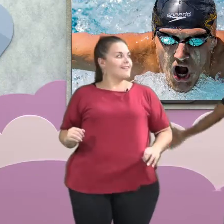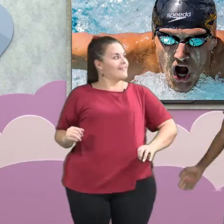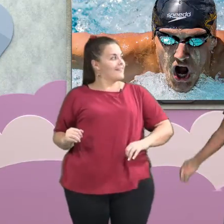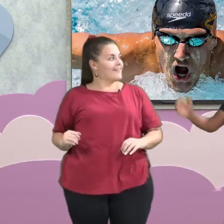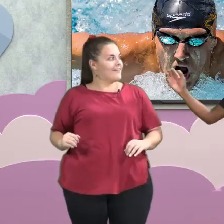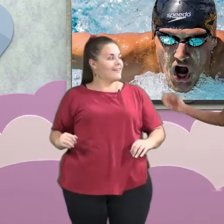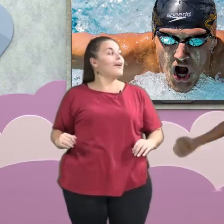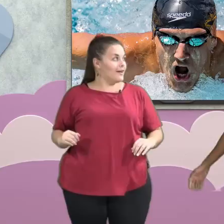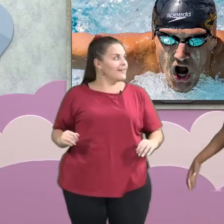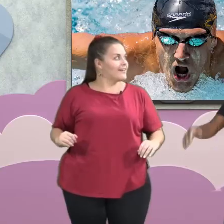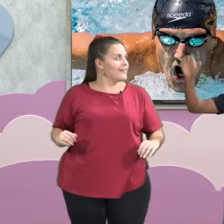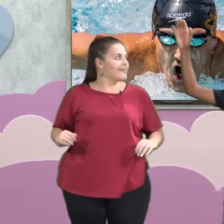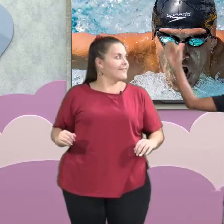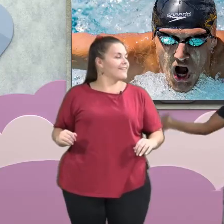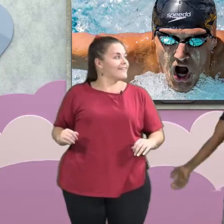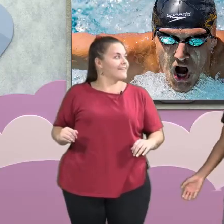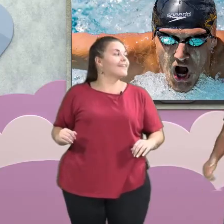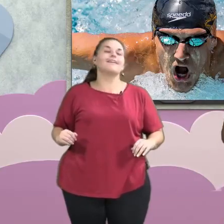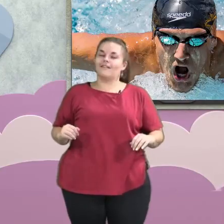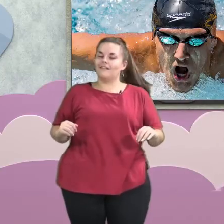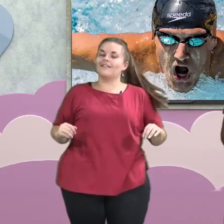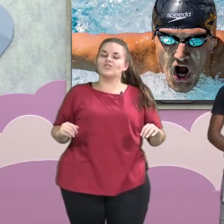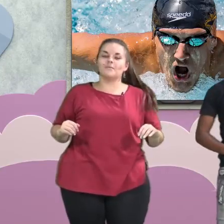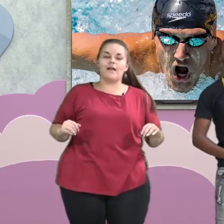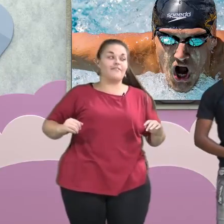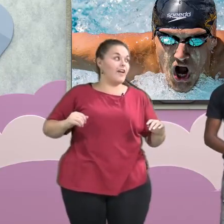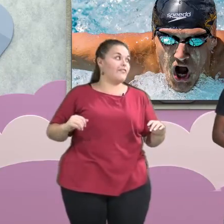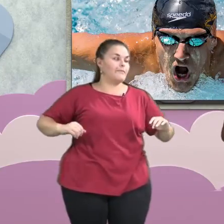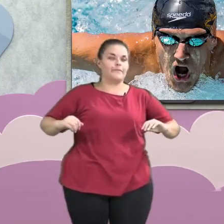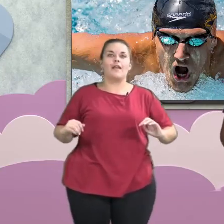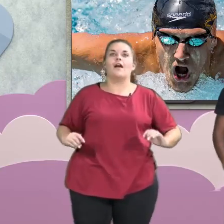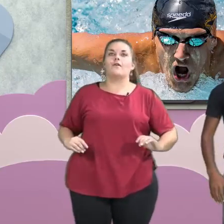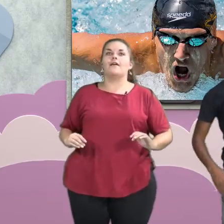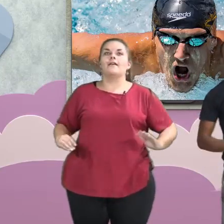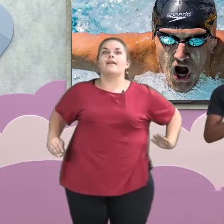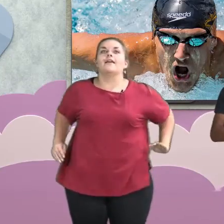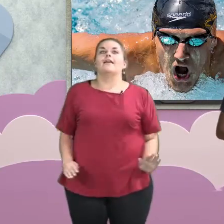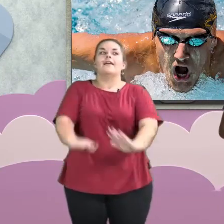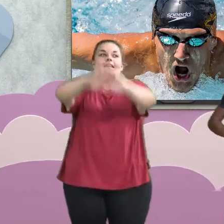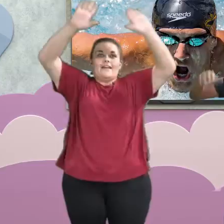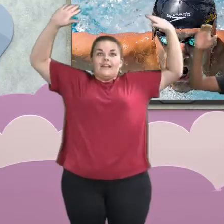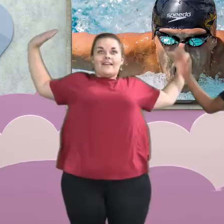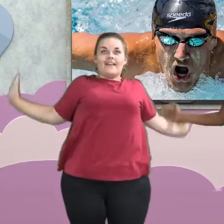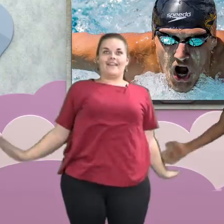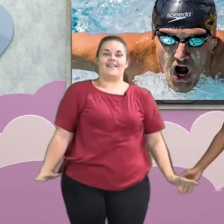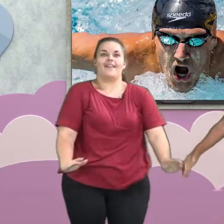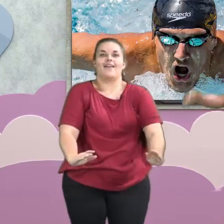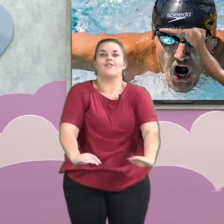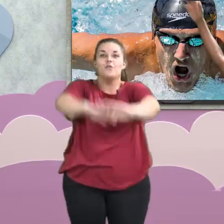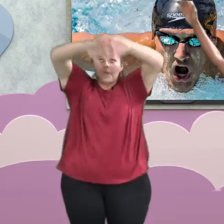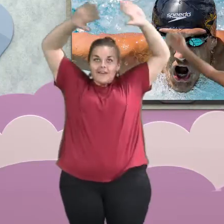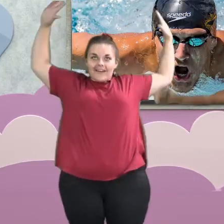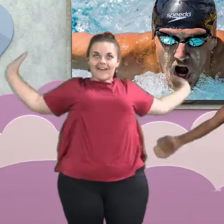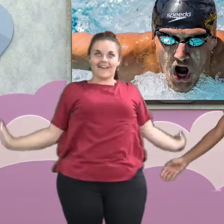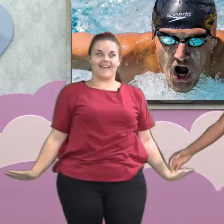waar de mensen zo wakker in die water. Okay. En dan zwem je zo achter hem toe. Dit vijf is 'n aan plan, hulle. 5. Ja. Okay. 1,